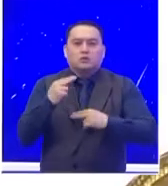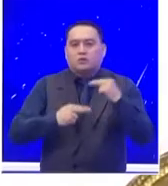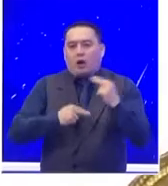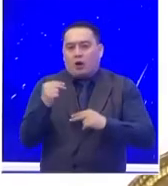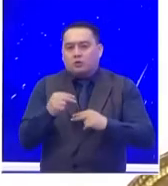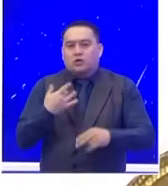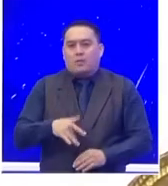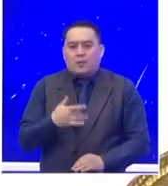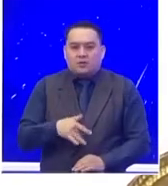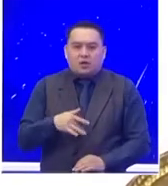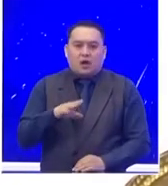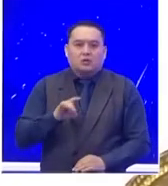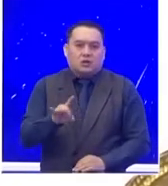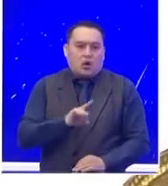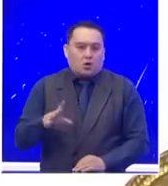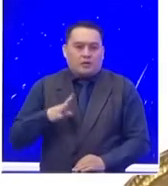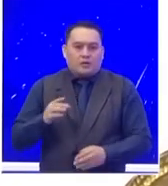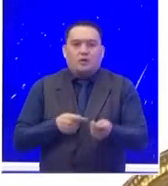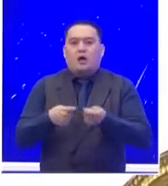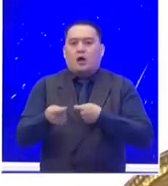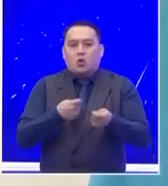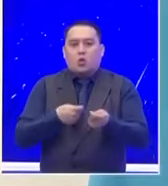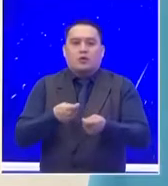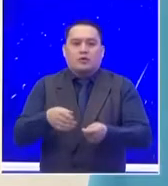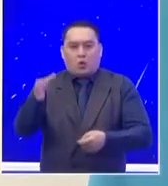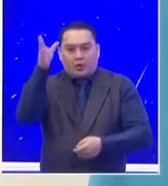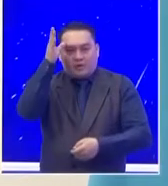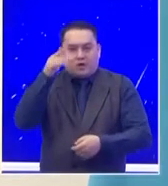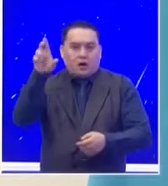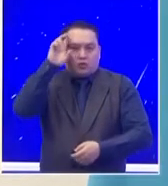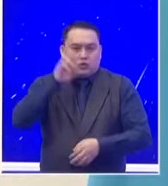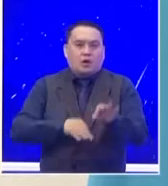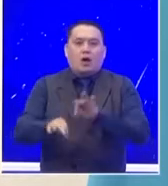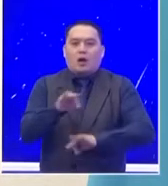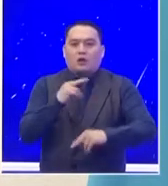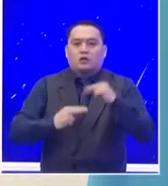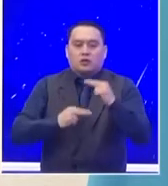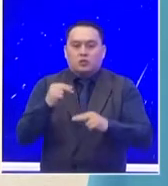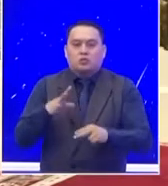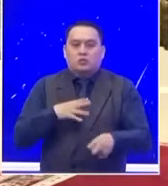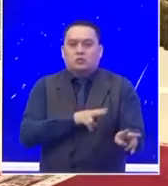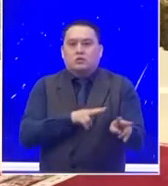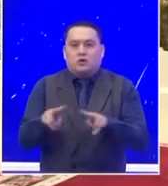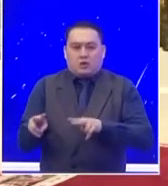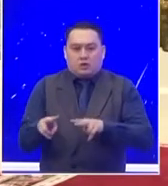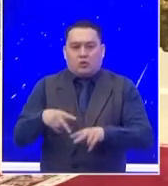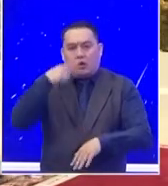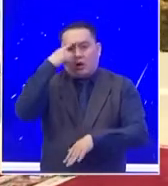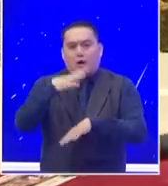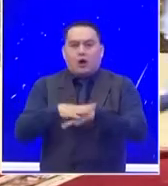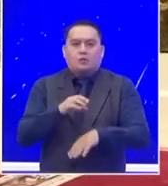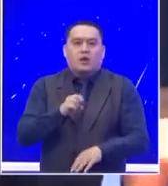градостроительства Жамбылского и Карасайского районов. Начальником областного управления государственного архитектурно-строительного